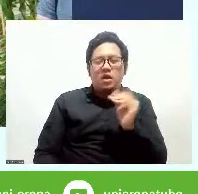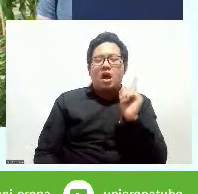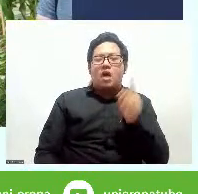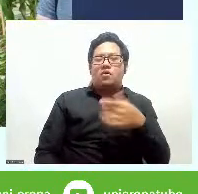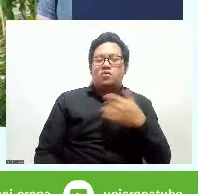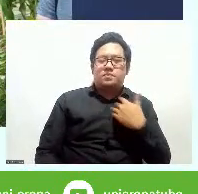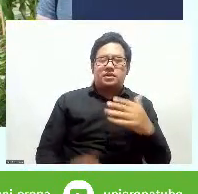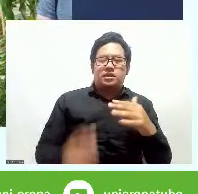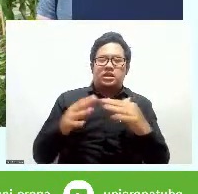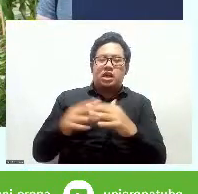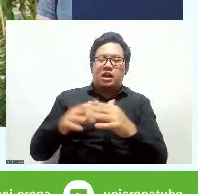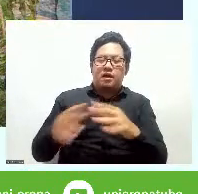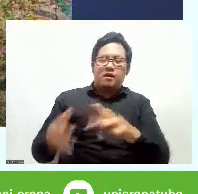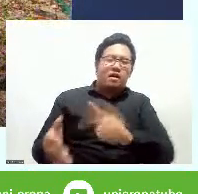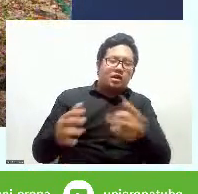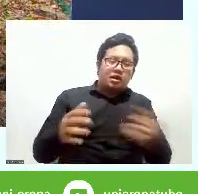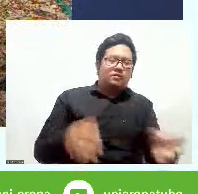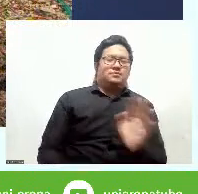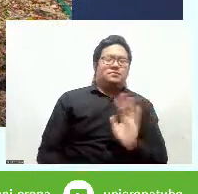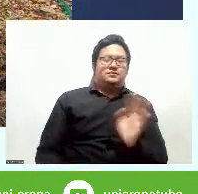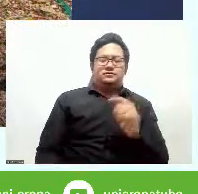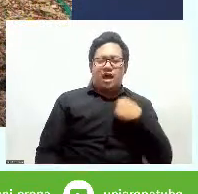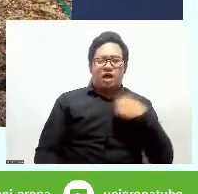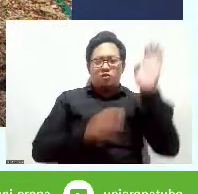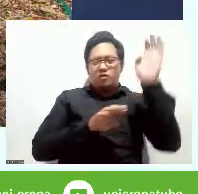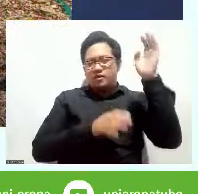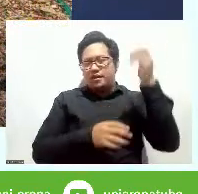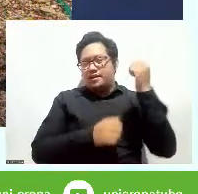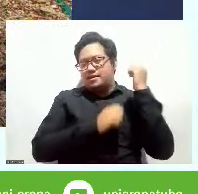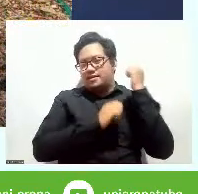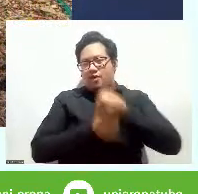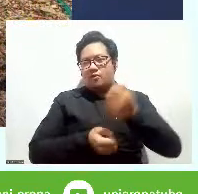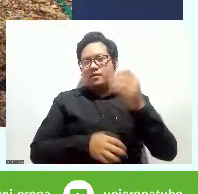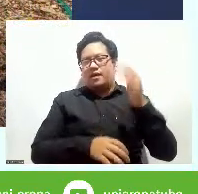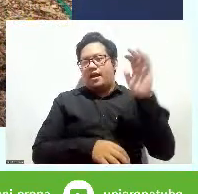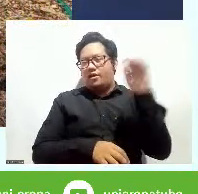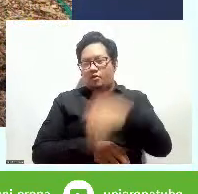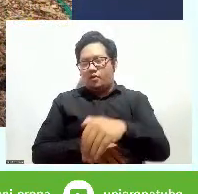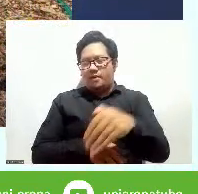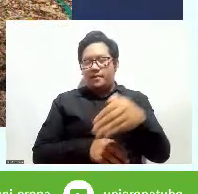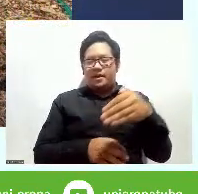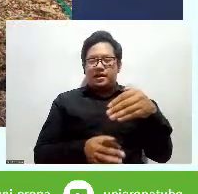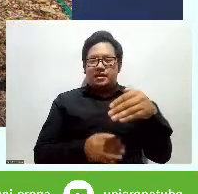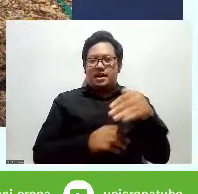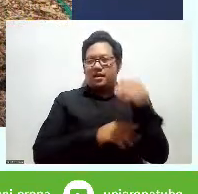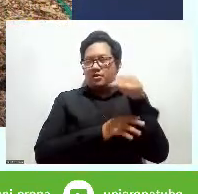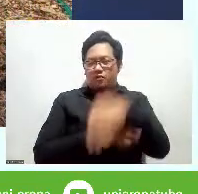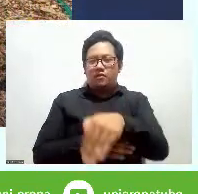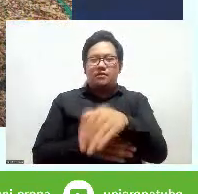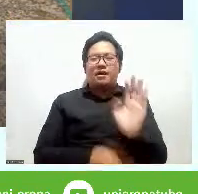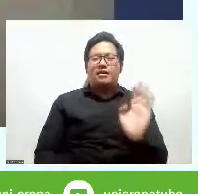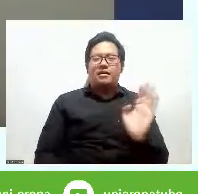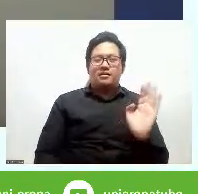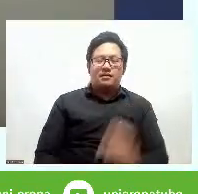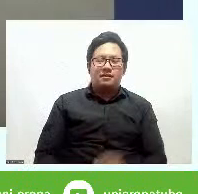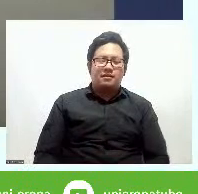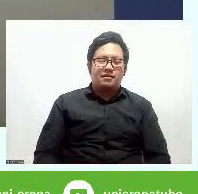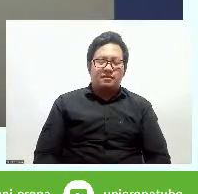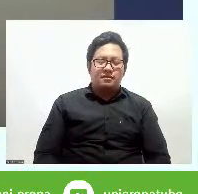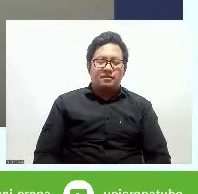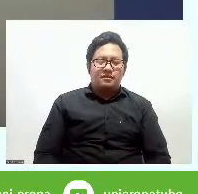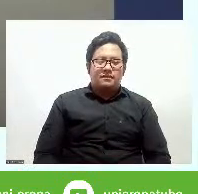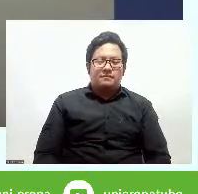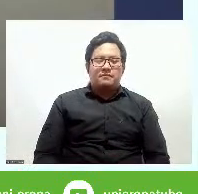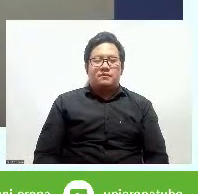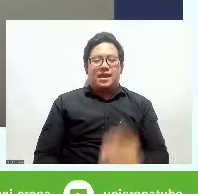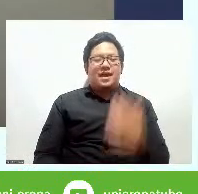Aku nggak aku nggak nyangkul di Teknik ini waktu aku sempet tuh yang mesti metode konvensional